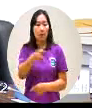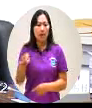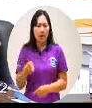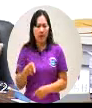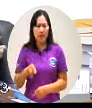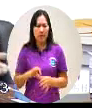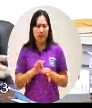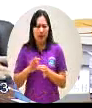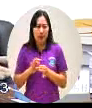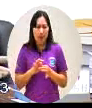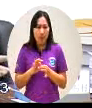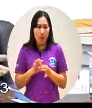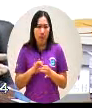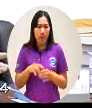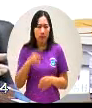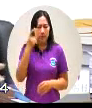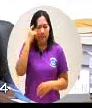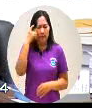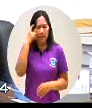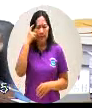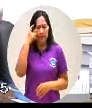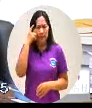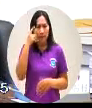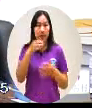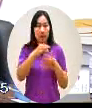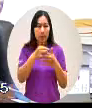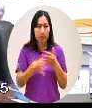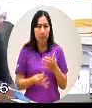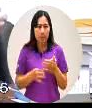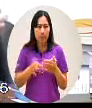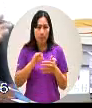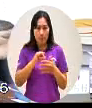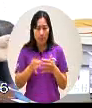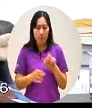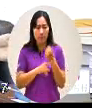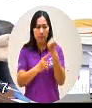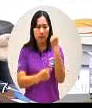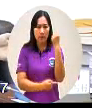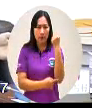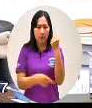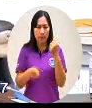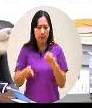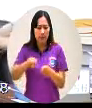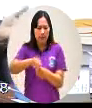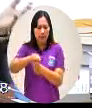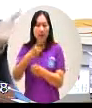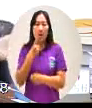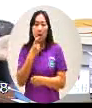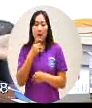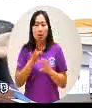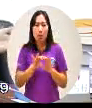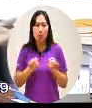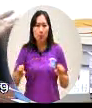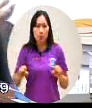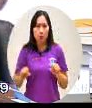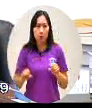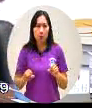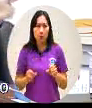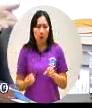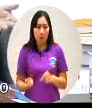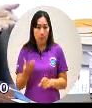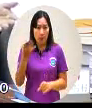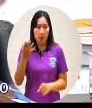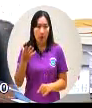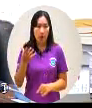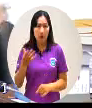套办法啦，要哪增加咱的绿地空间的比例啊？你来搞买了，阮依准你